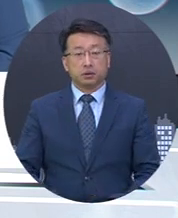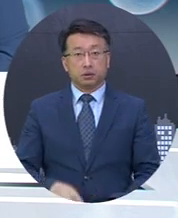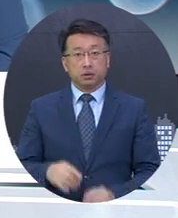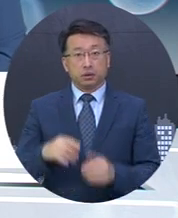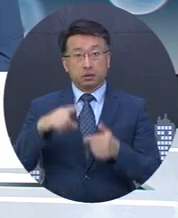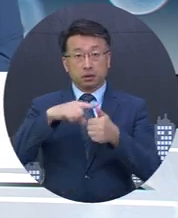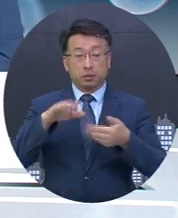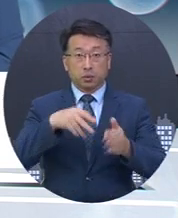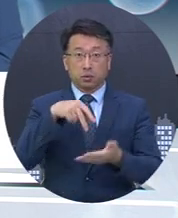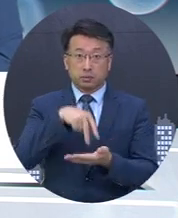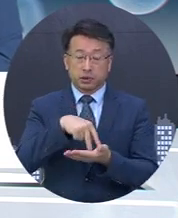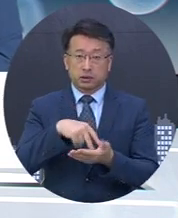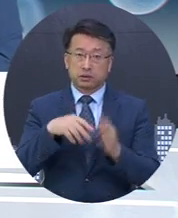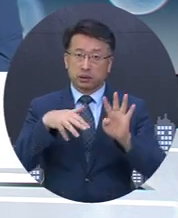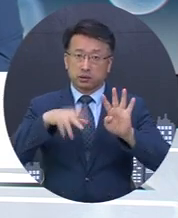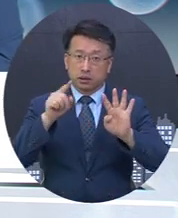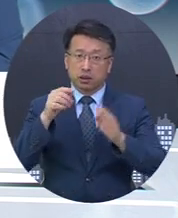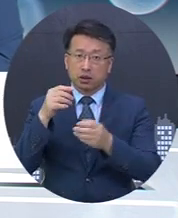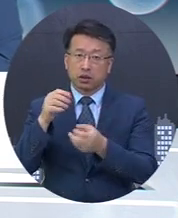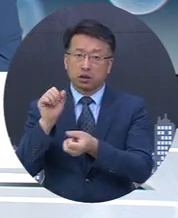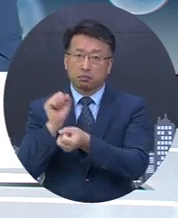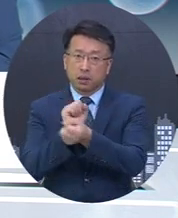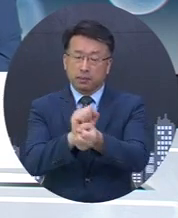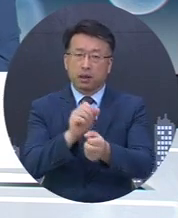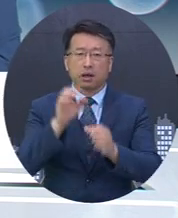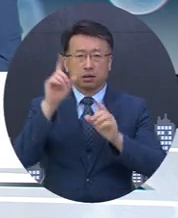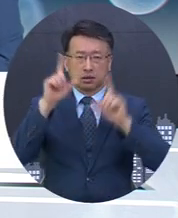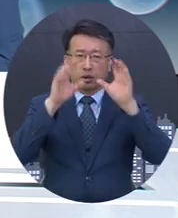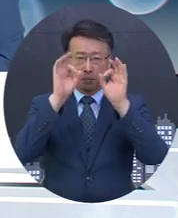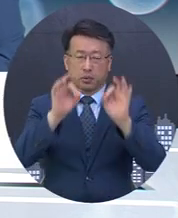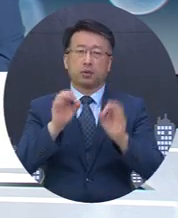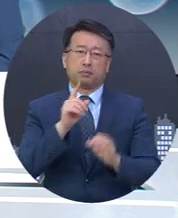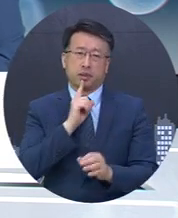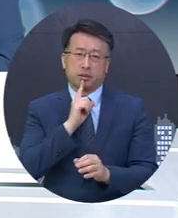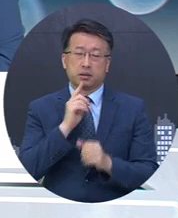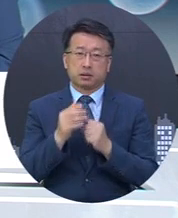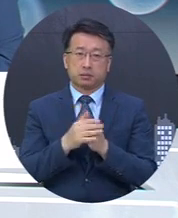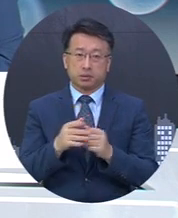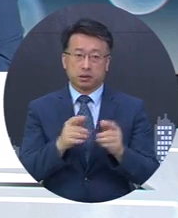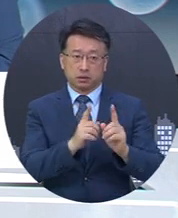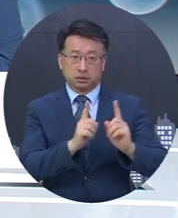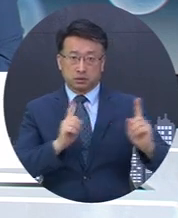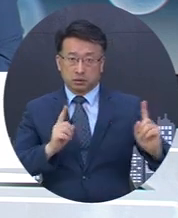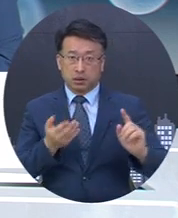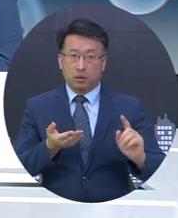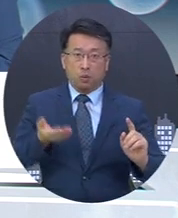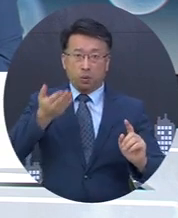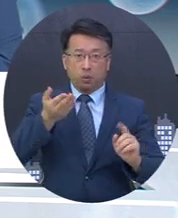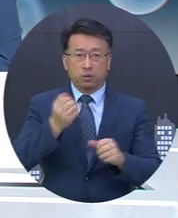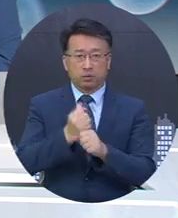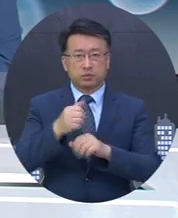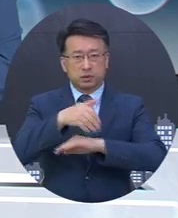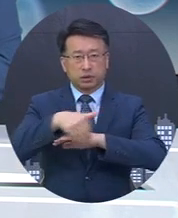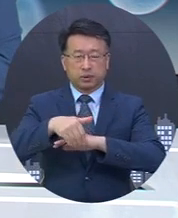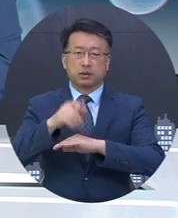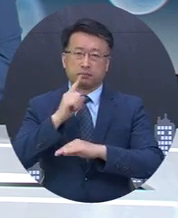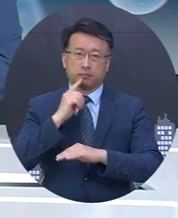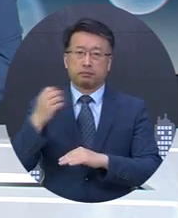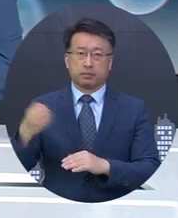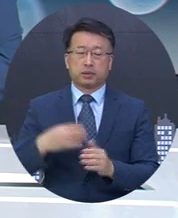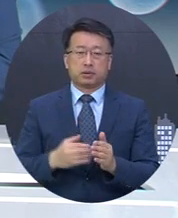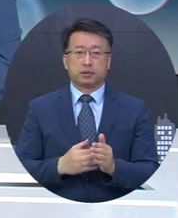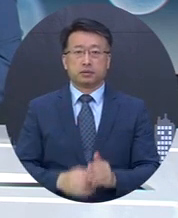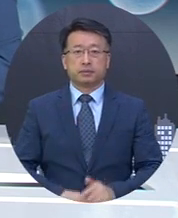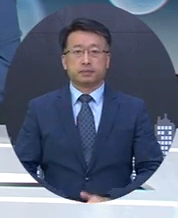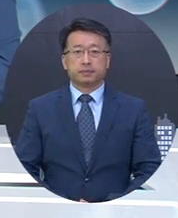방역당국은 경상남도 역시 4차 대유행이 시작된 것으로 보고 경남 전체 거리두기를 격상하는 쪽으로 무게를 두고 있습니다. 첫 소식